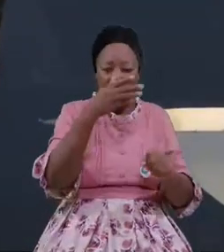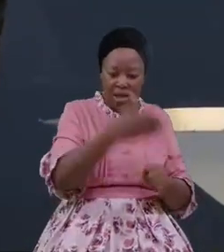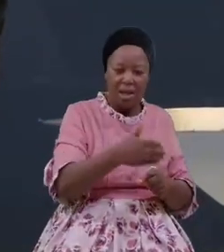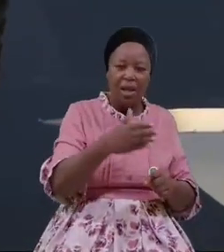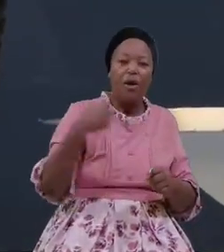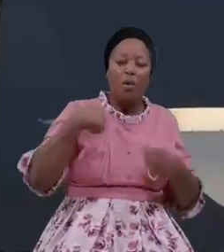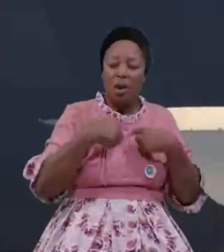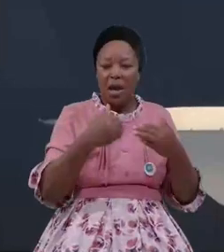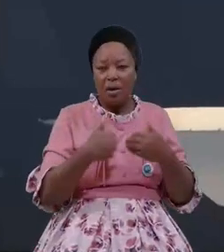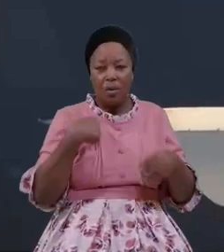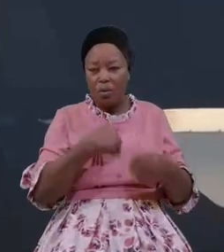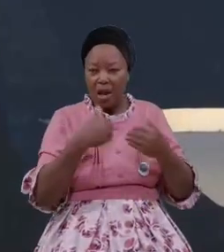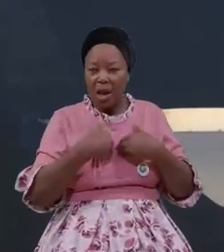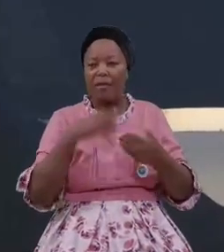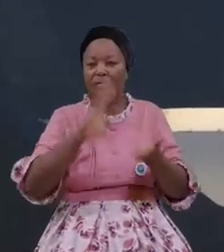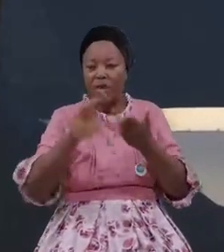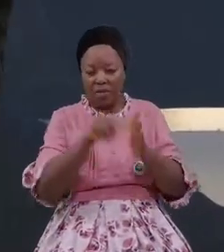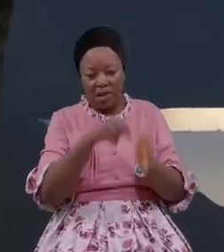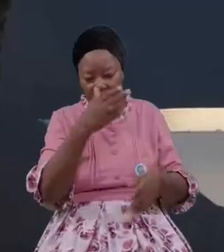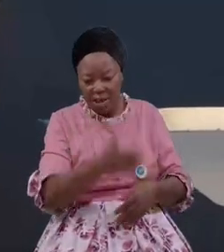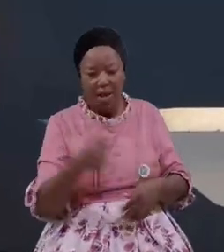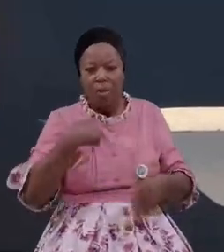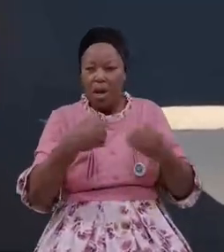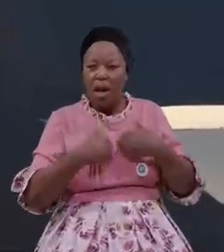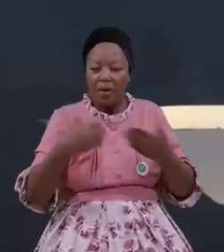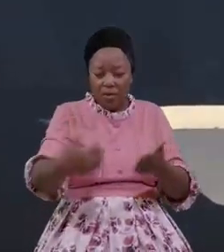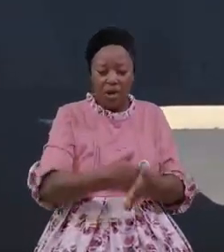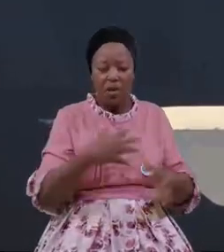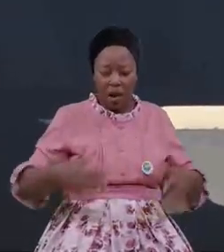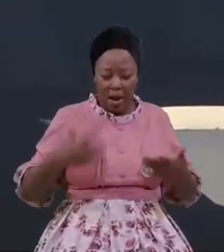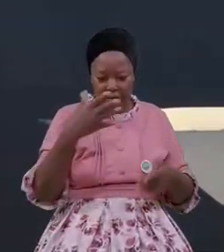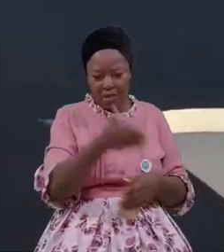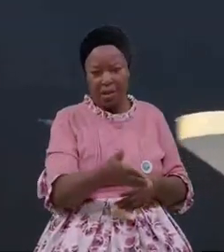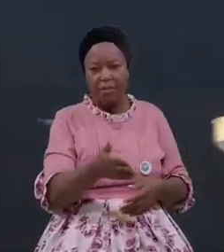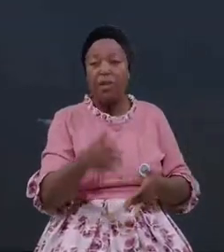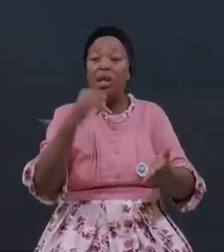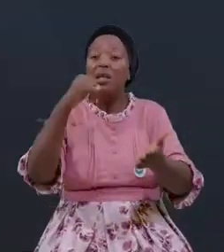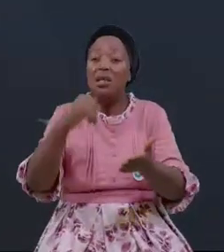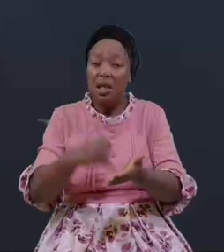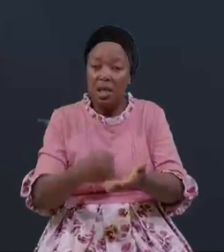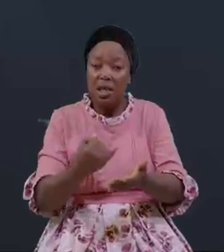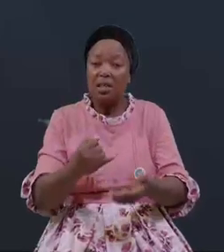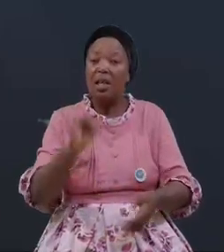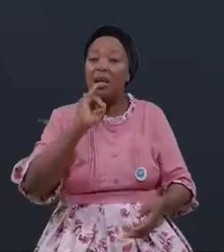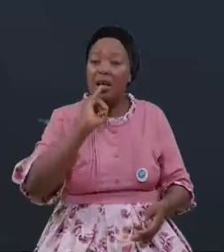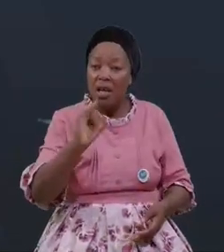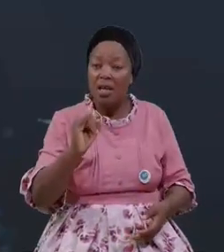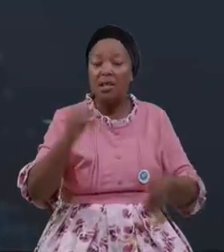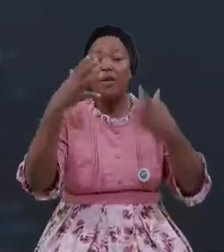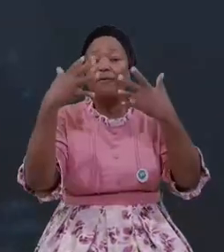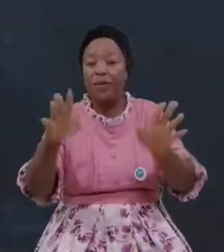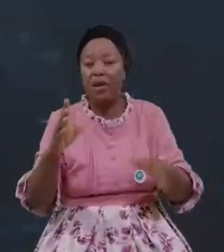salut là-bas nous avons le pardon là-bas nous avons la nouvelle vie là-bas tout est